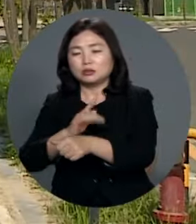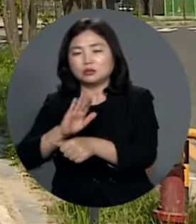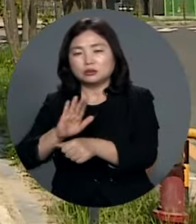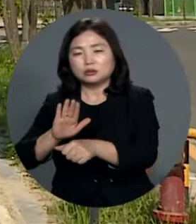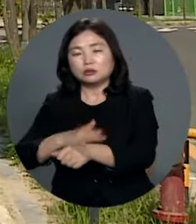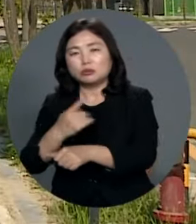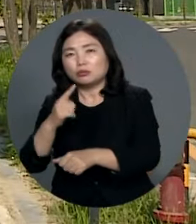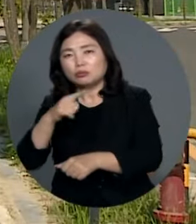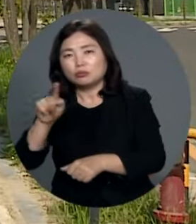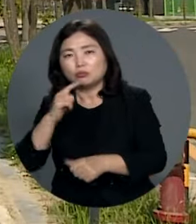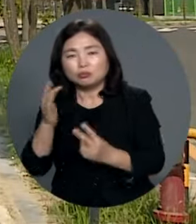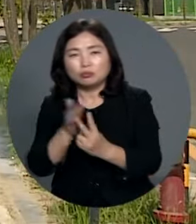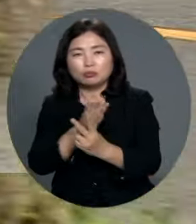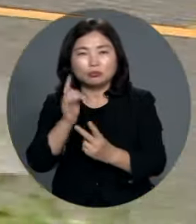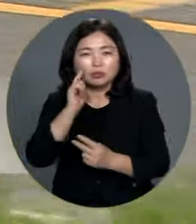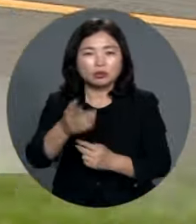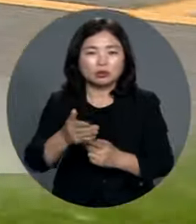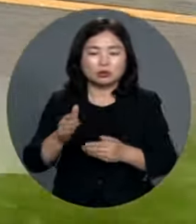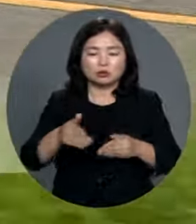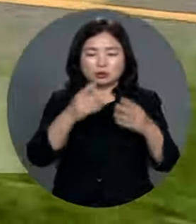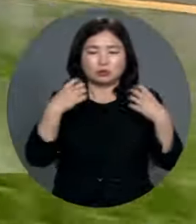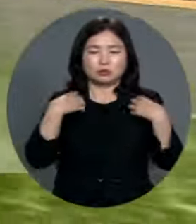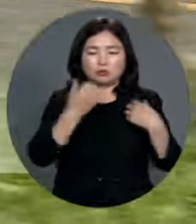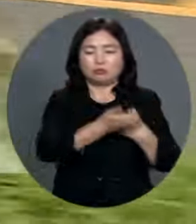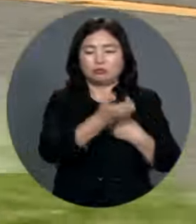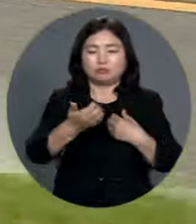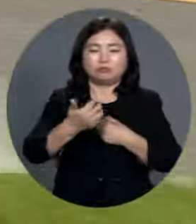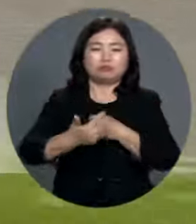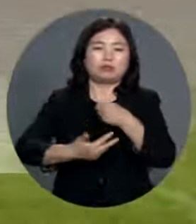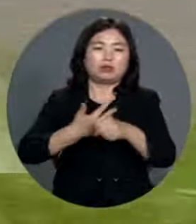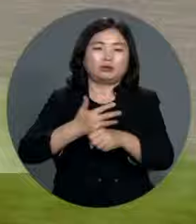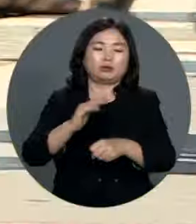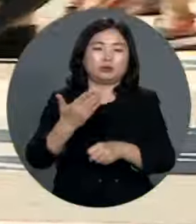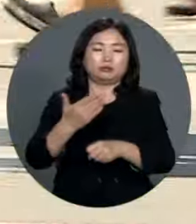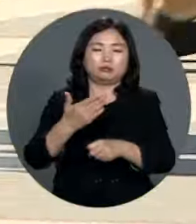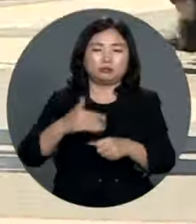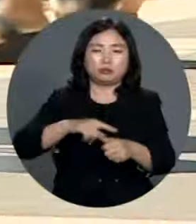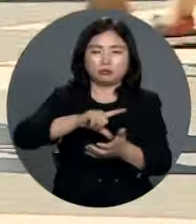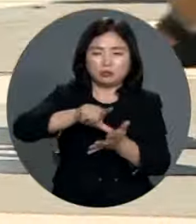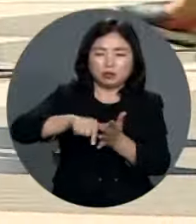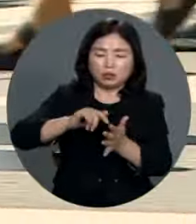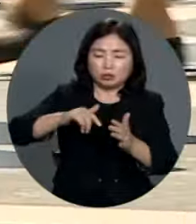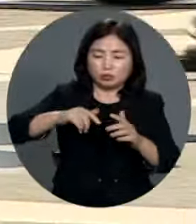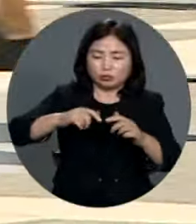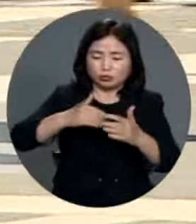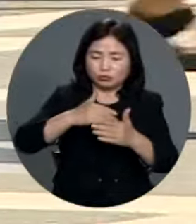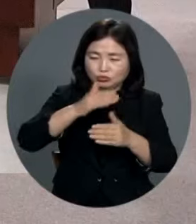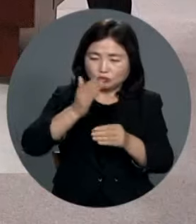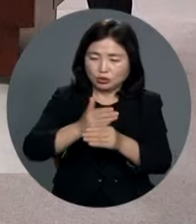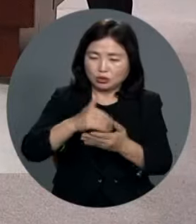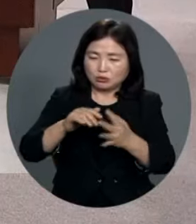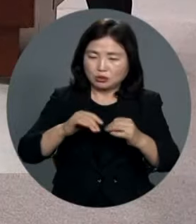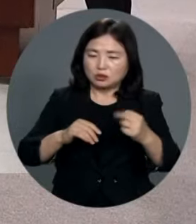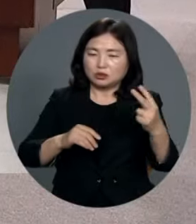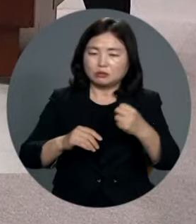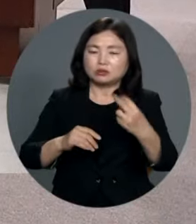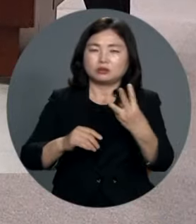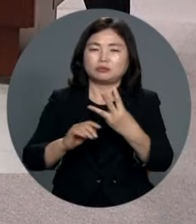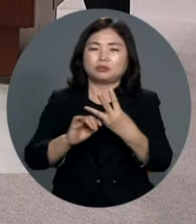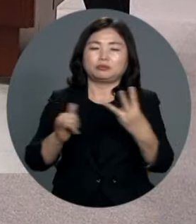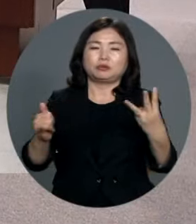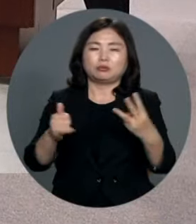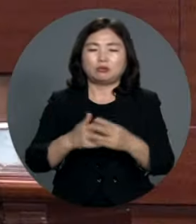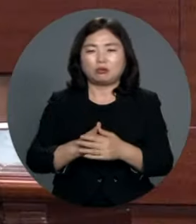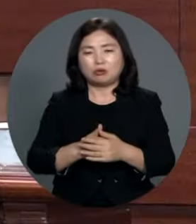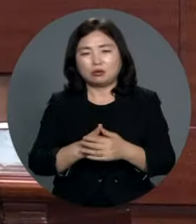2016년 도청이 옮겨온지 8년이 지났지만 도청 신도시 인구는 2천여명 김대일 의원은